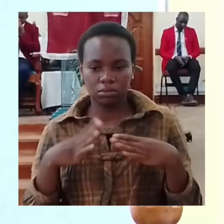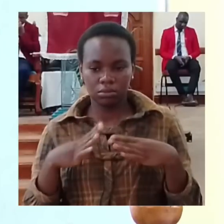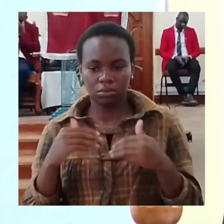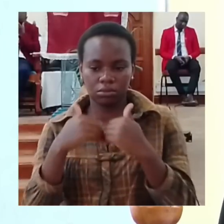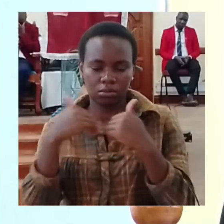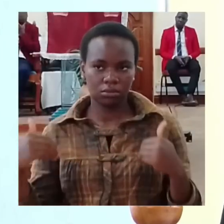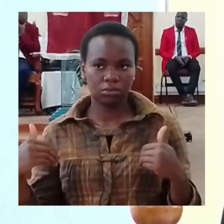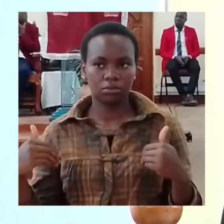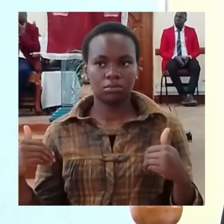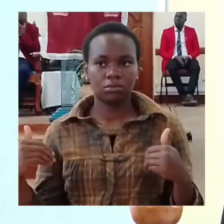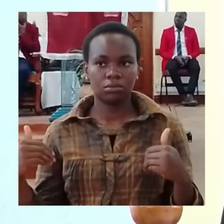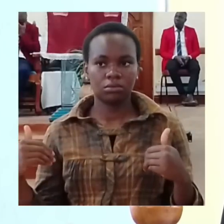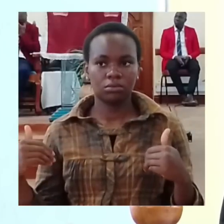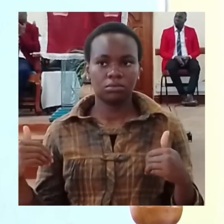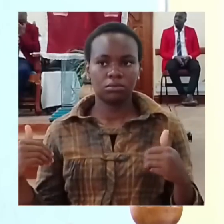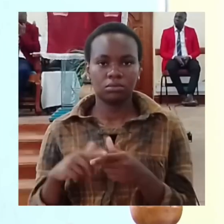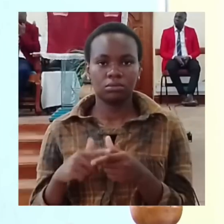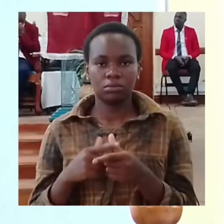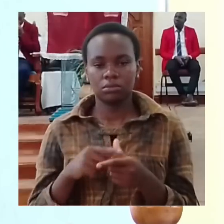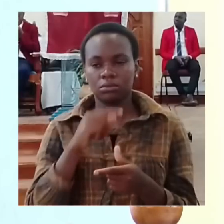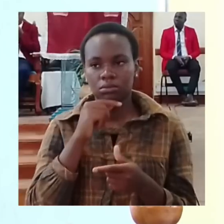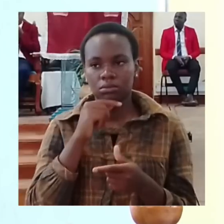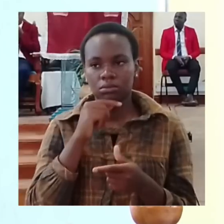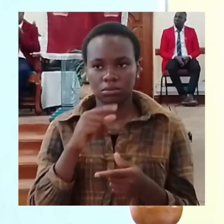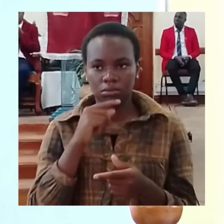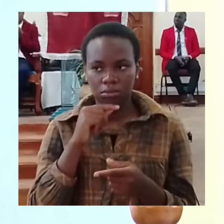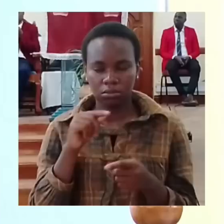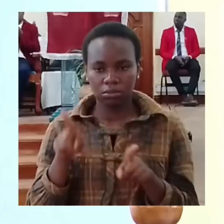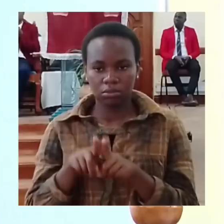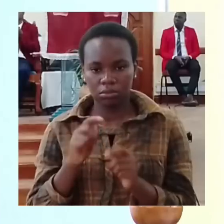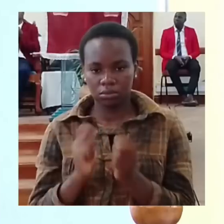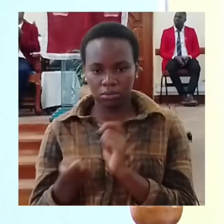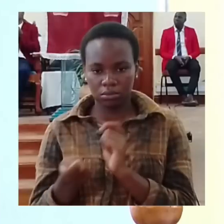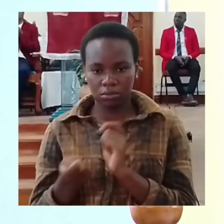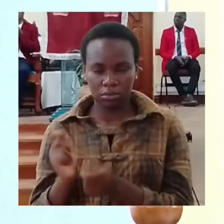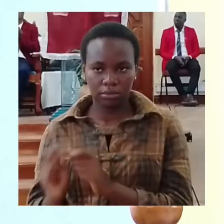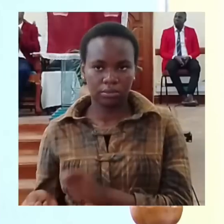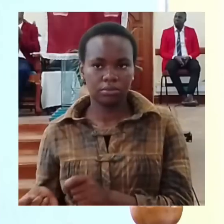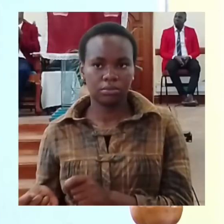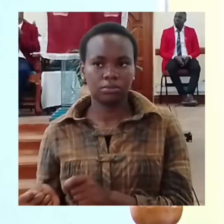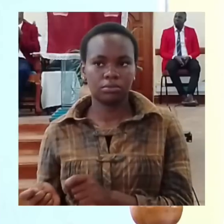gaps. Mwanake akahũra kĩnanda wega ũrĩa ahũraga,